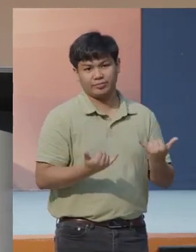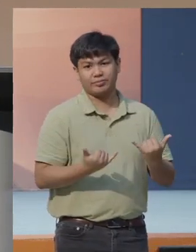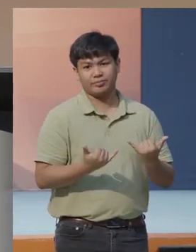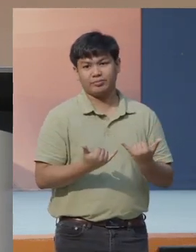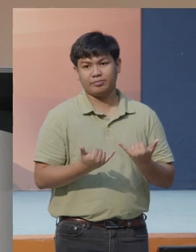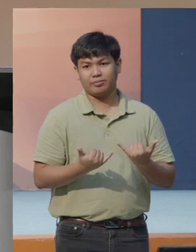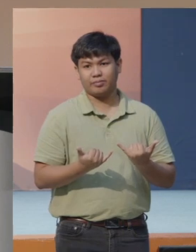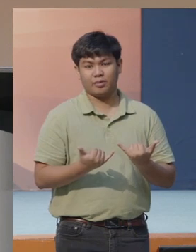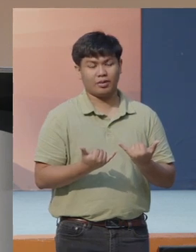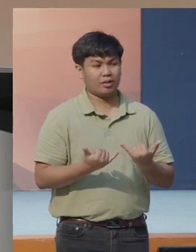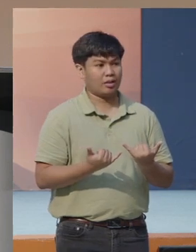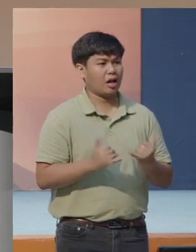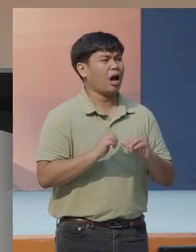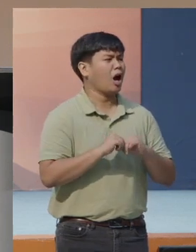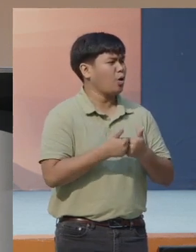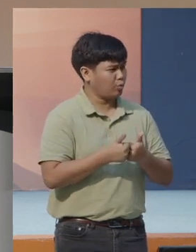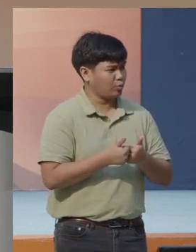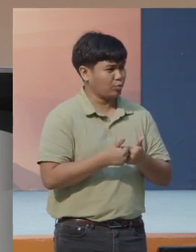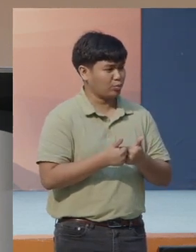by